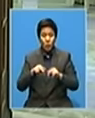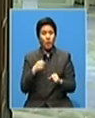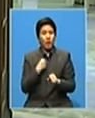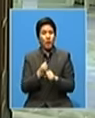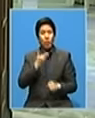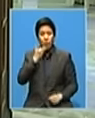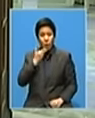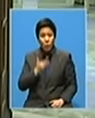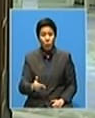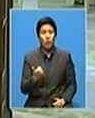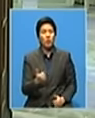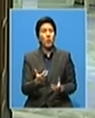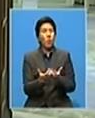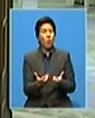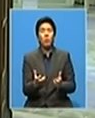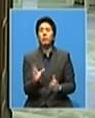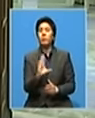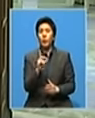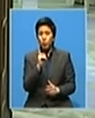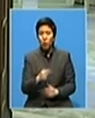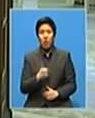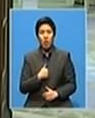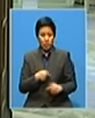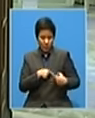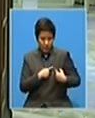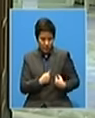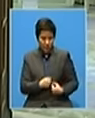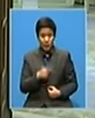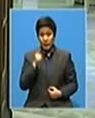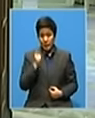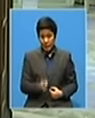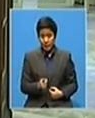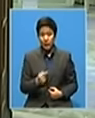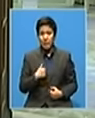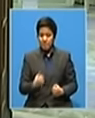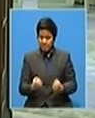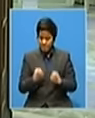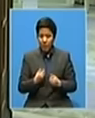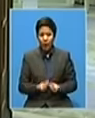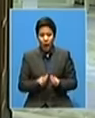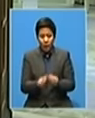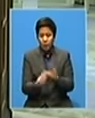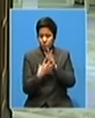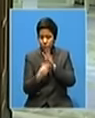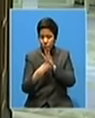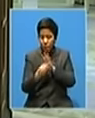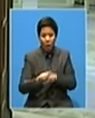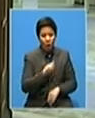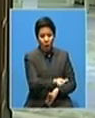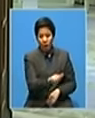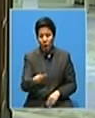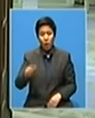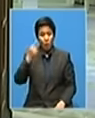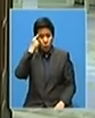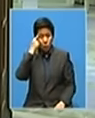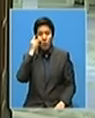และสิ่งของอื่นเลยนะครับเพียงแค่เรามีความจริงใจให้กันลงแรงให้ความรู้ลงพื้นที่ทำความเข้าใ